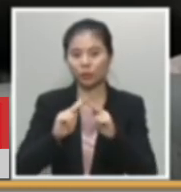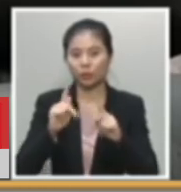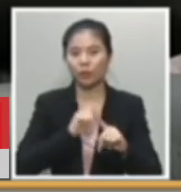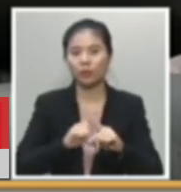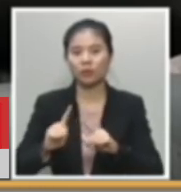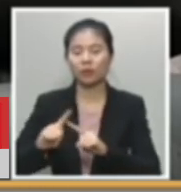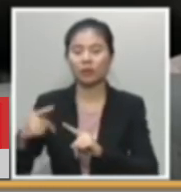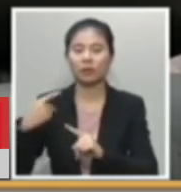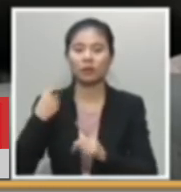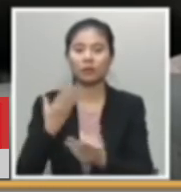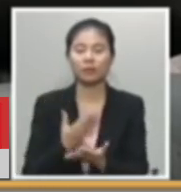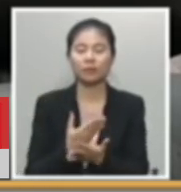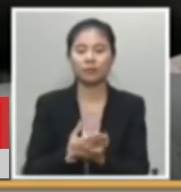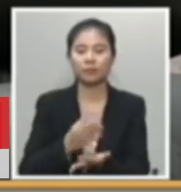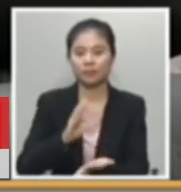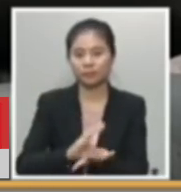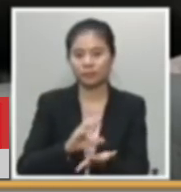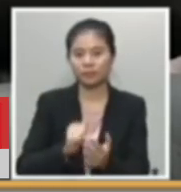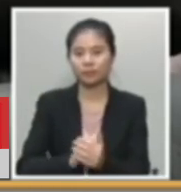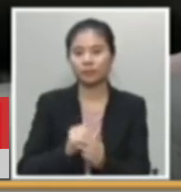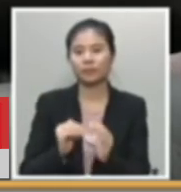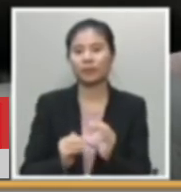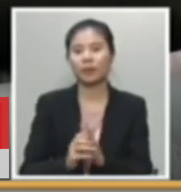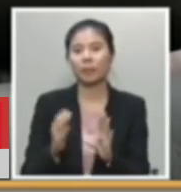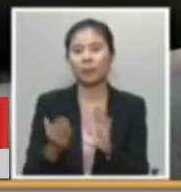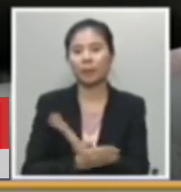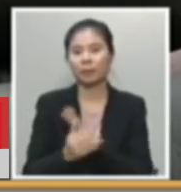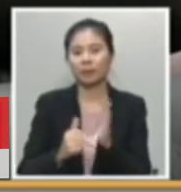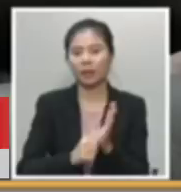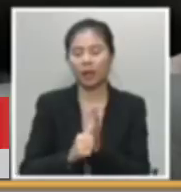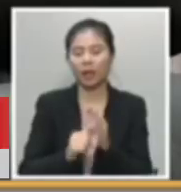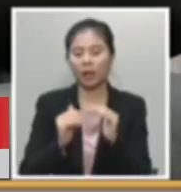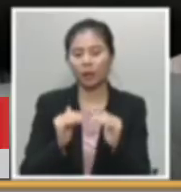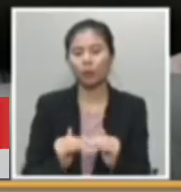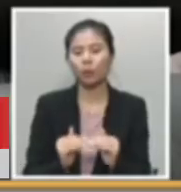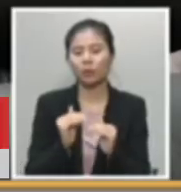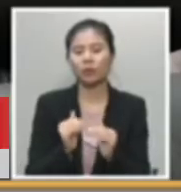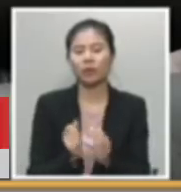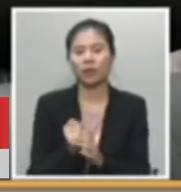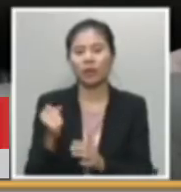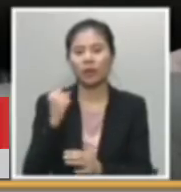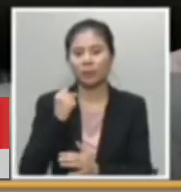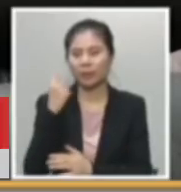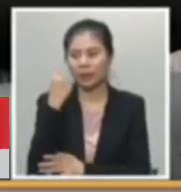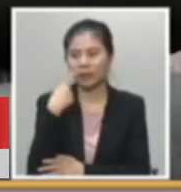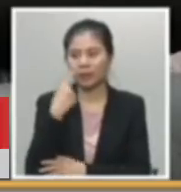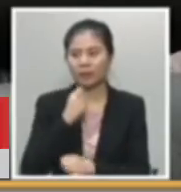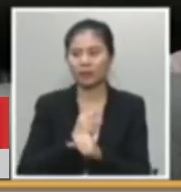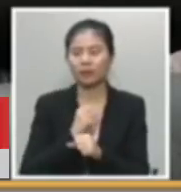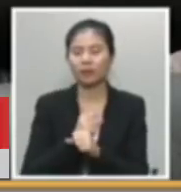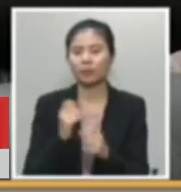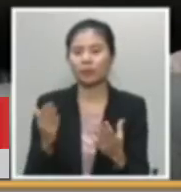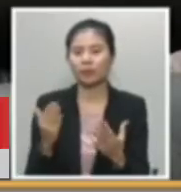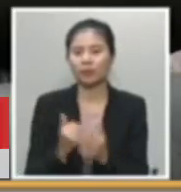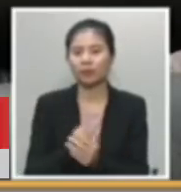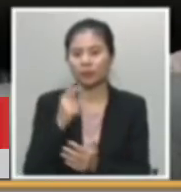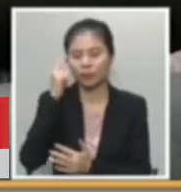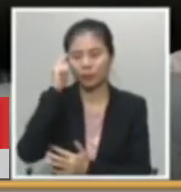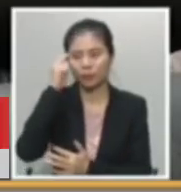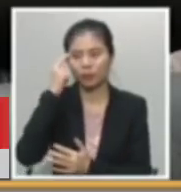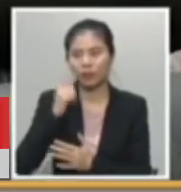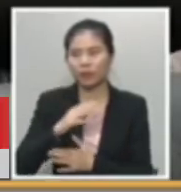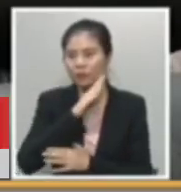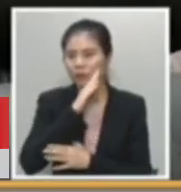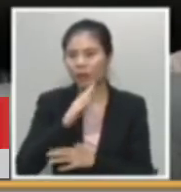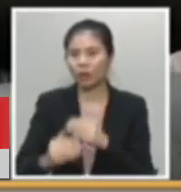าสำนักงบถูกกับถูกลดต่างๆโดยไม่ทราบว่าใครมีอำนาจตรงไหนอย่างไรสิ่งเหล่านี้เนี่ยถ้ามีโอกาสปรับปรุง